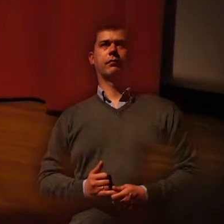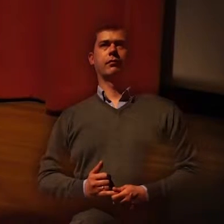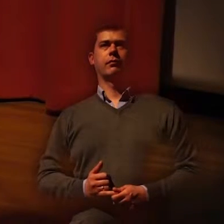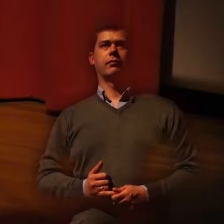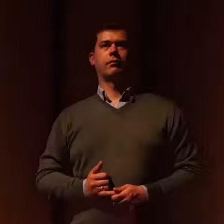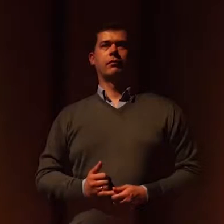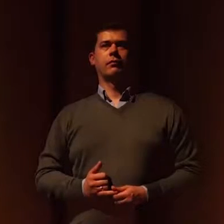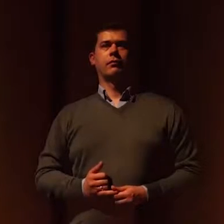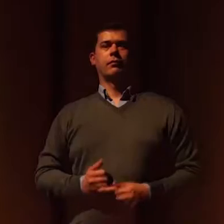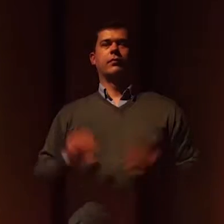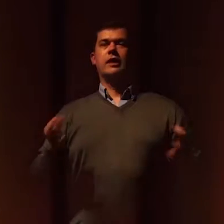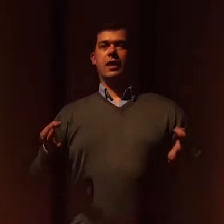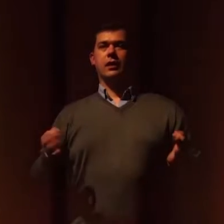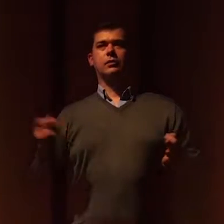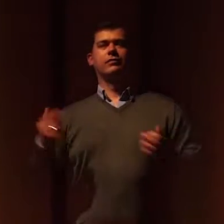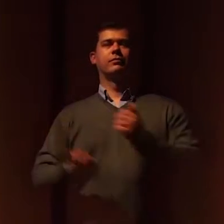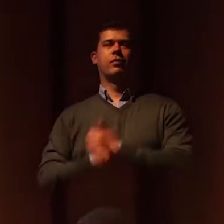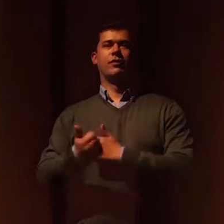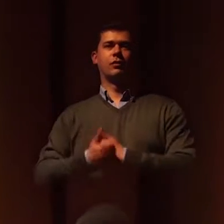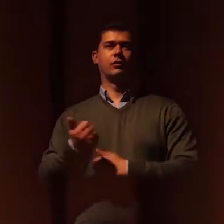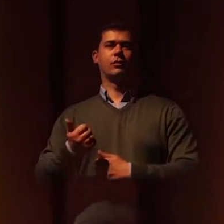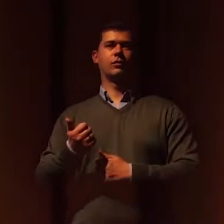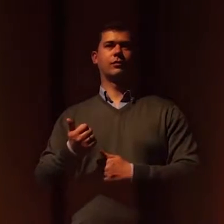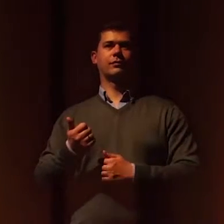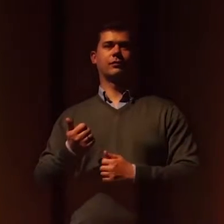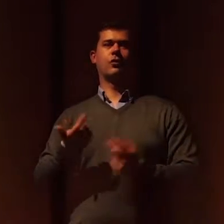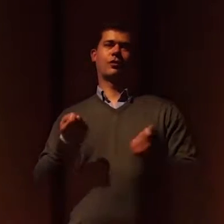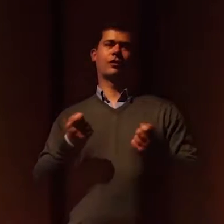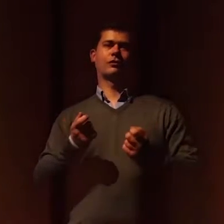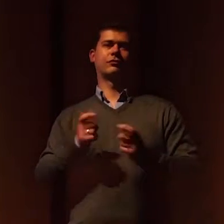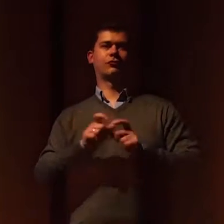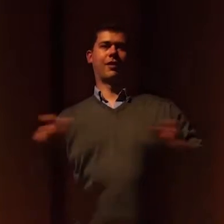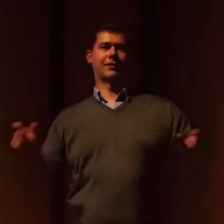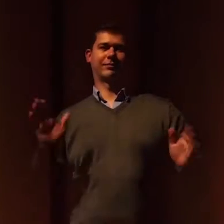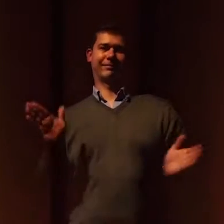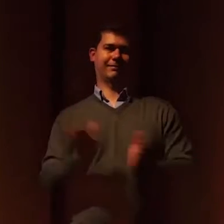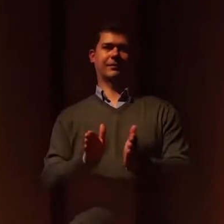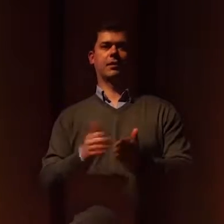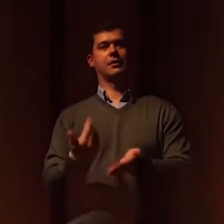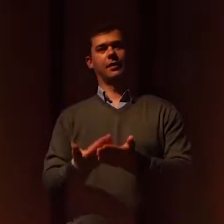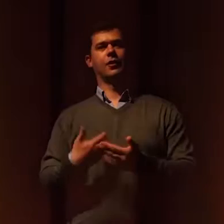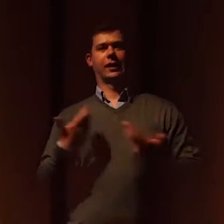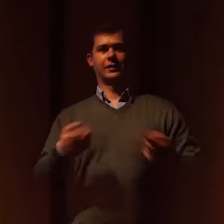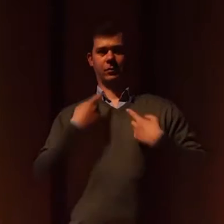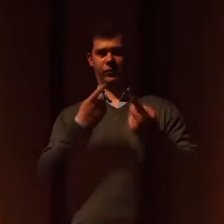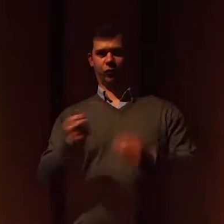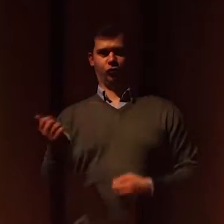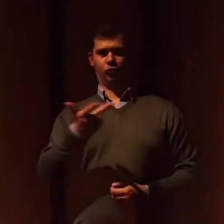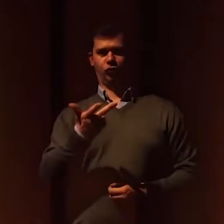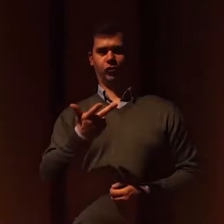romskiego tutaj ze względu na ograniczenia oczywiste czasowe chciałam powiedzieć o takich